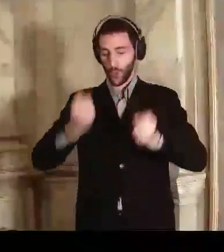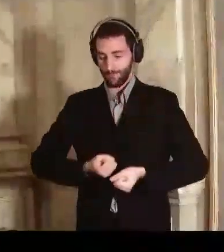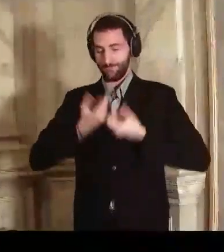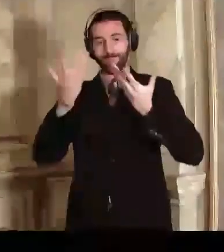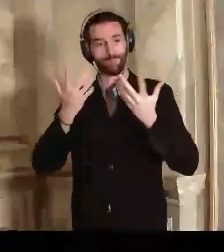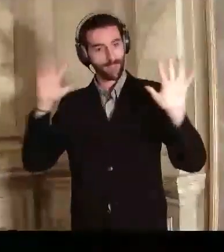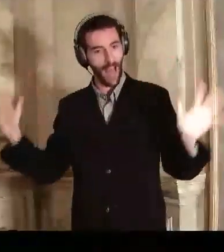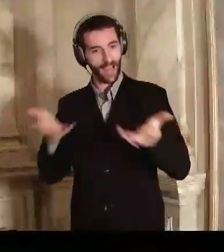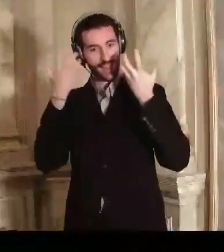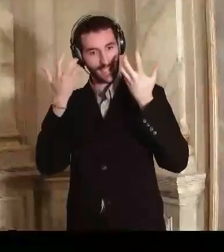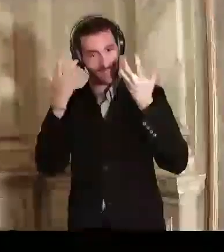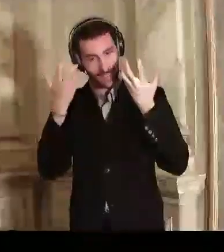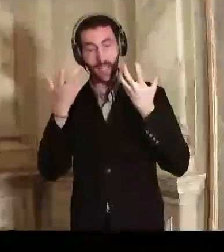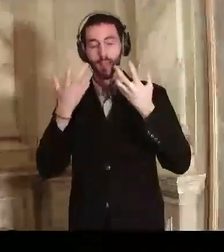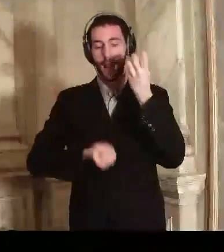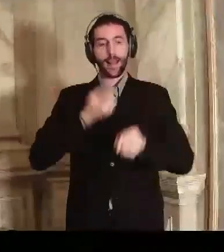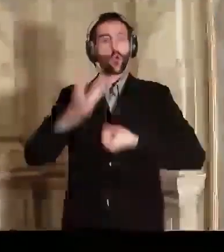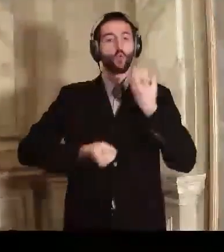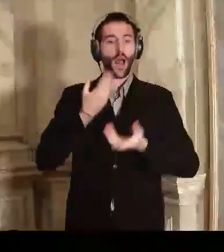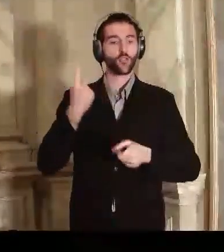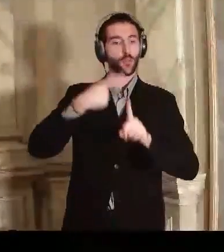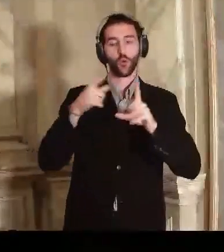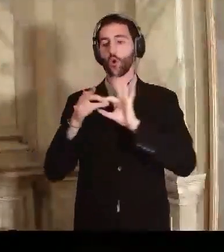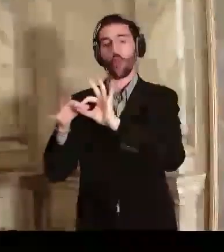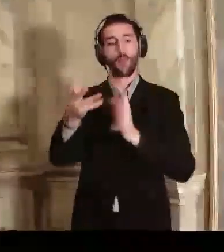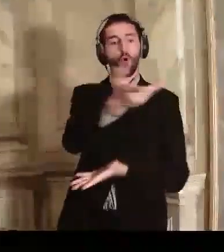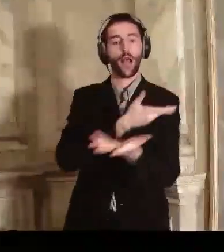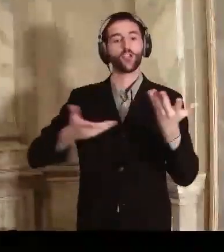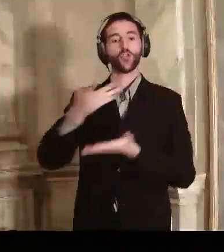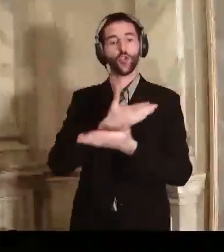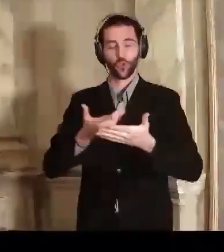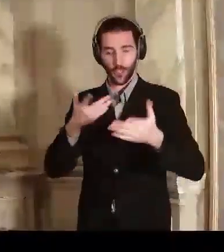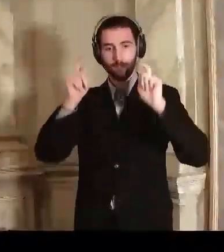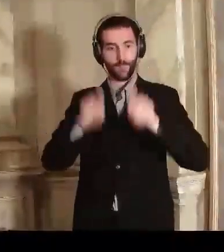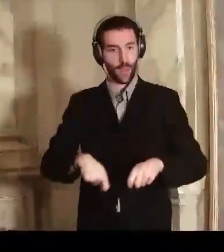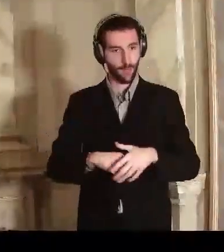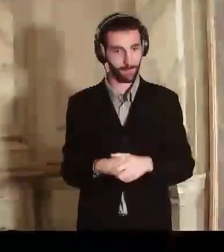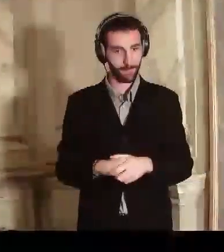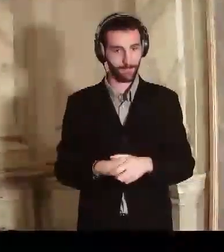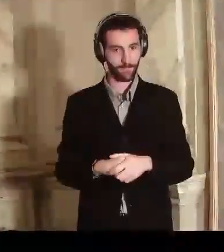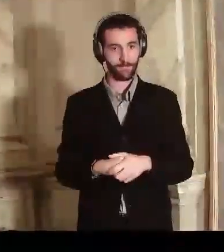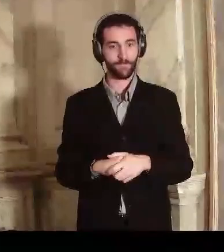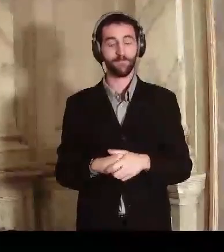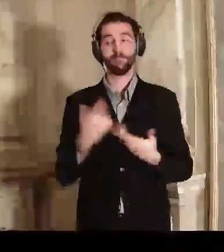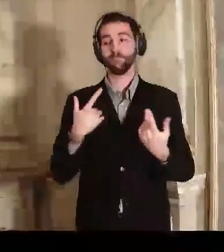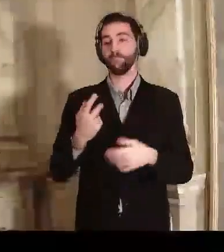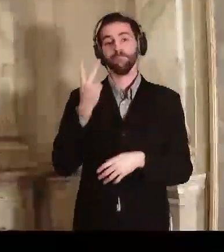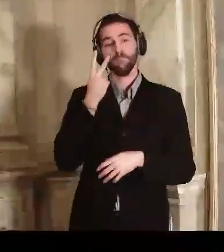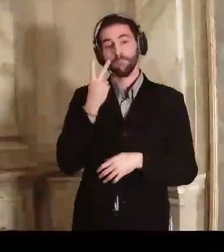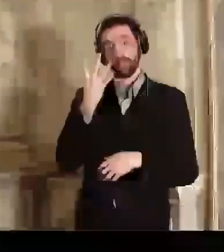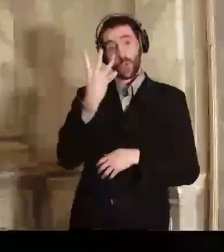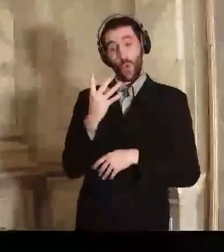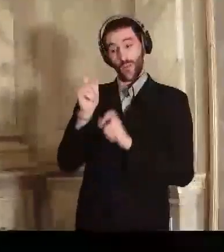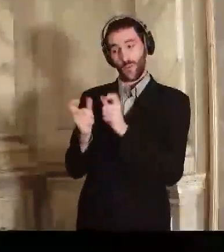inventare nuovi linguaggi e inedite collaborazioni. Devo dire che questi quattro signori, ma tre